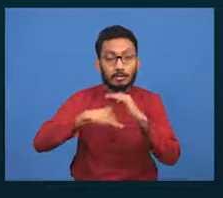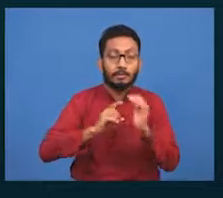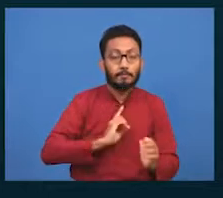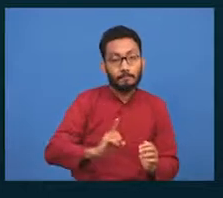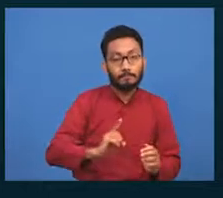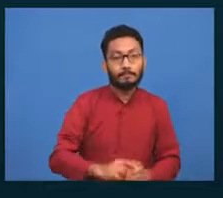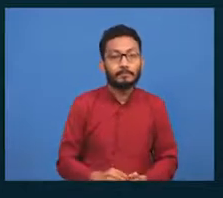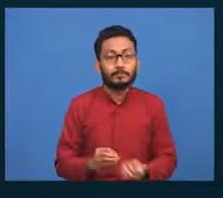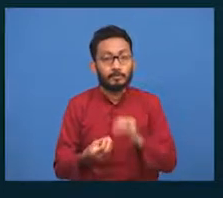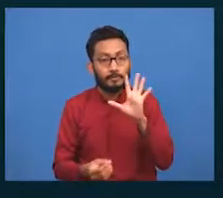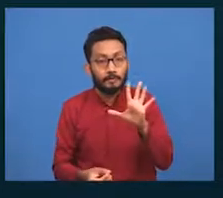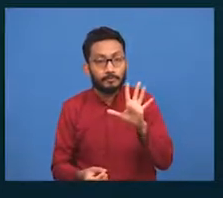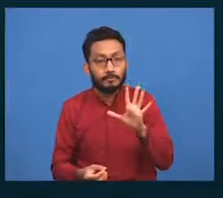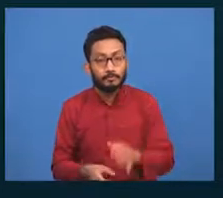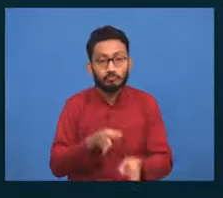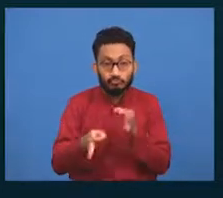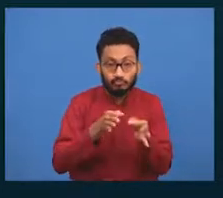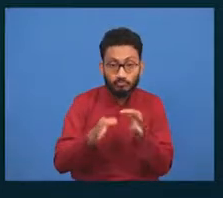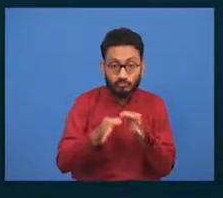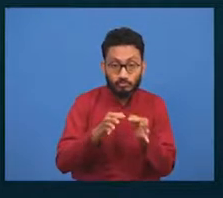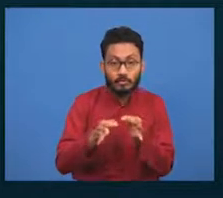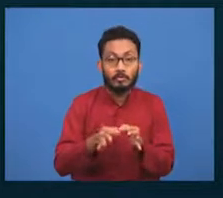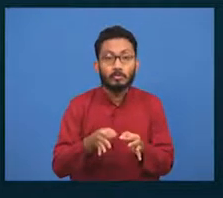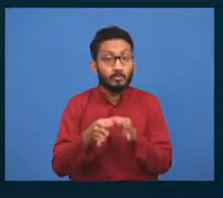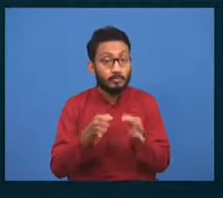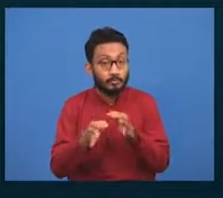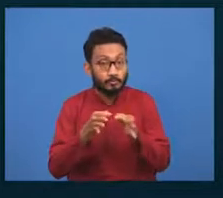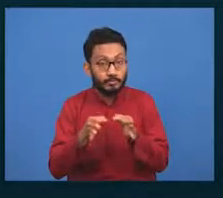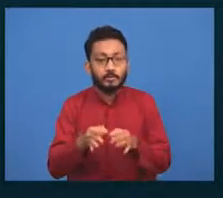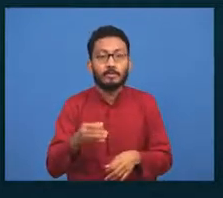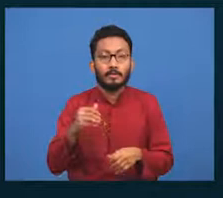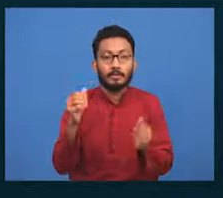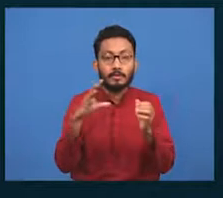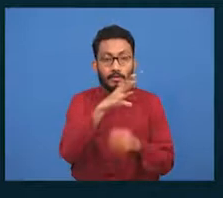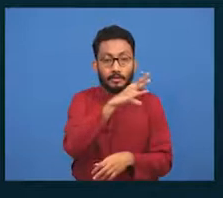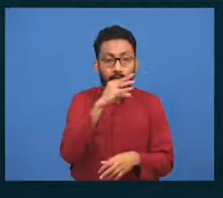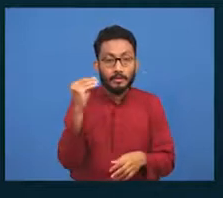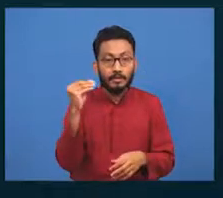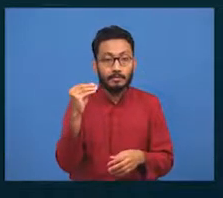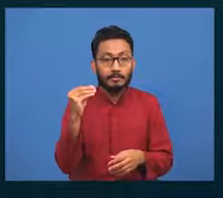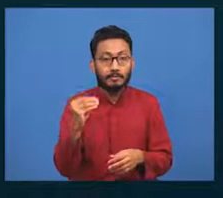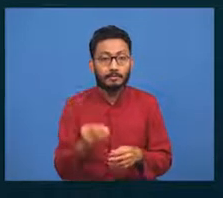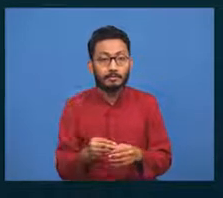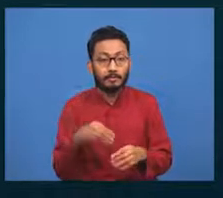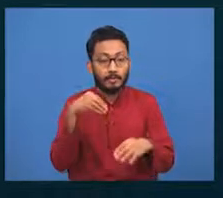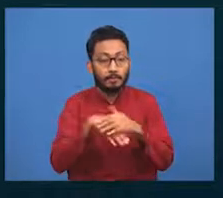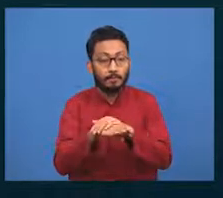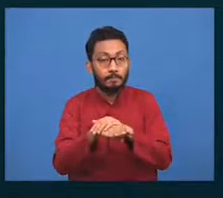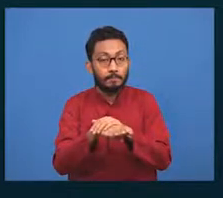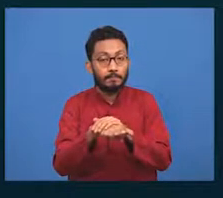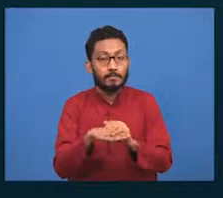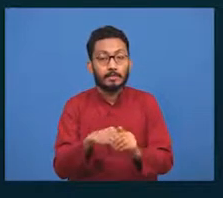menguraikan dua di antara usaha-usaha dan tindakan dalam menangani